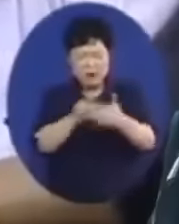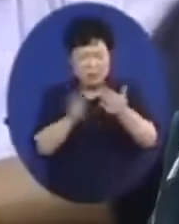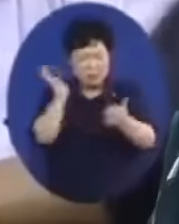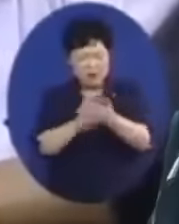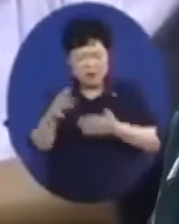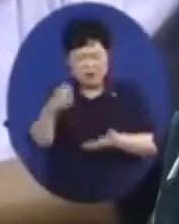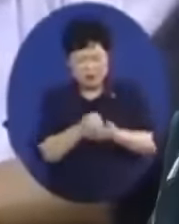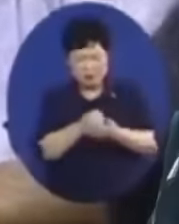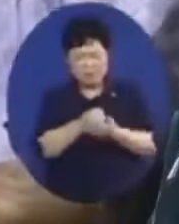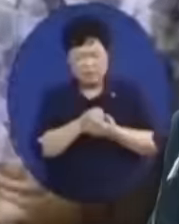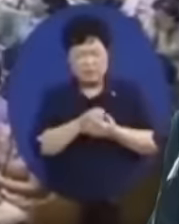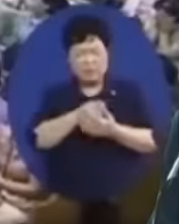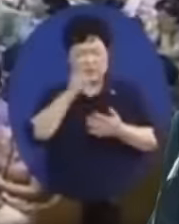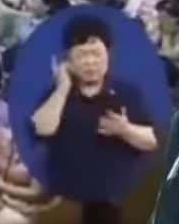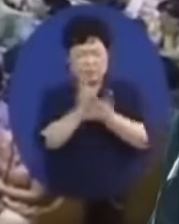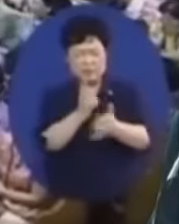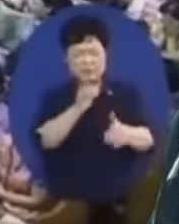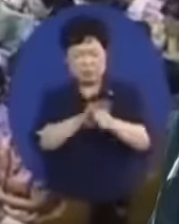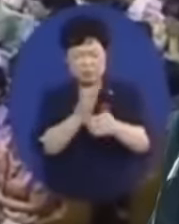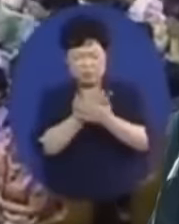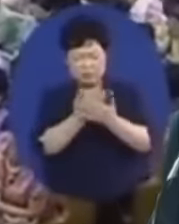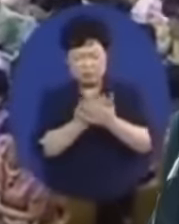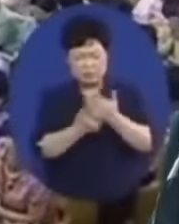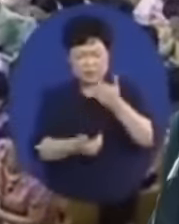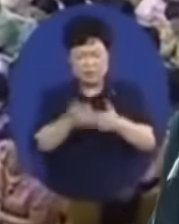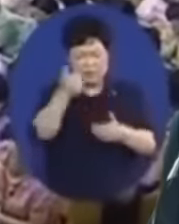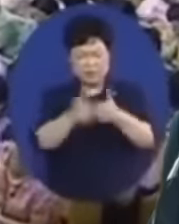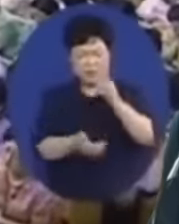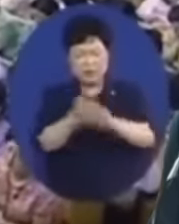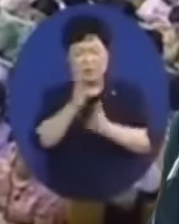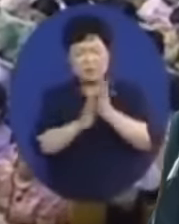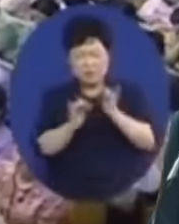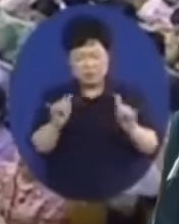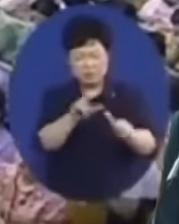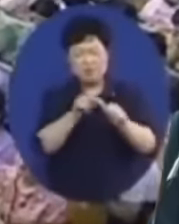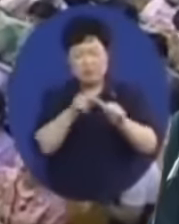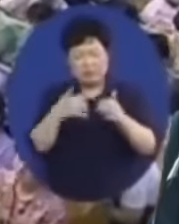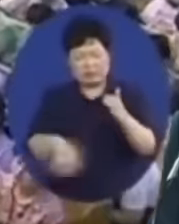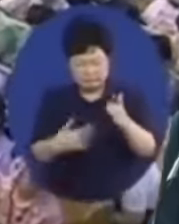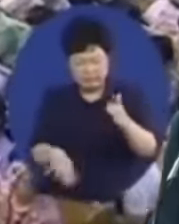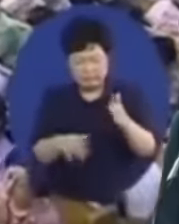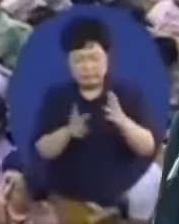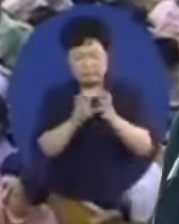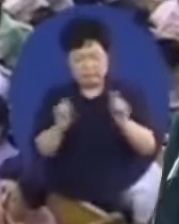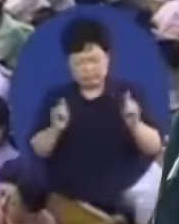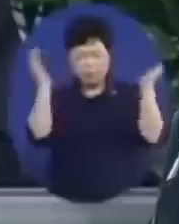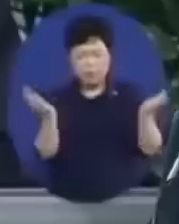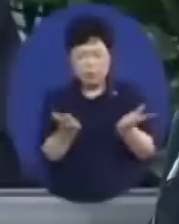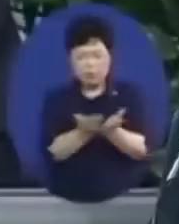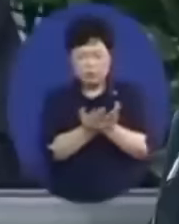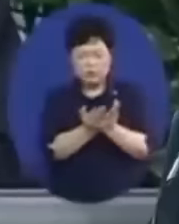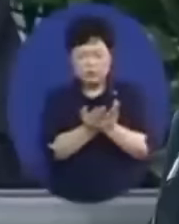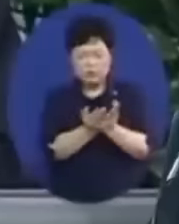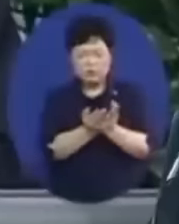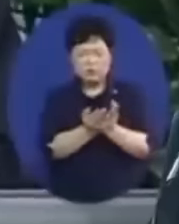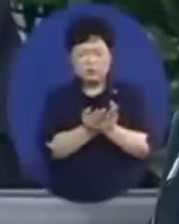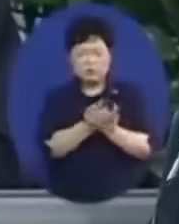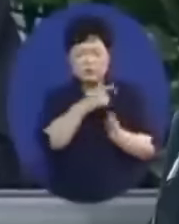도와주시옵시고, 승리하게 도와주시옵소서. 우리 아버지 하나님이여, 구원을 하는 역사가 일어나서 모든 우리